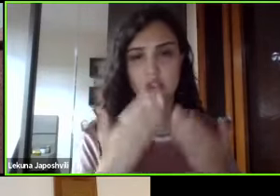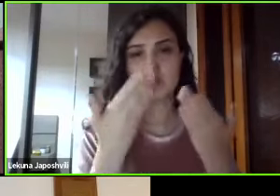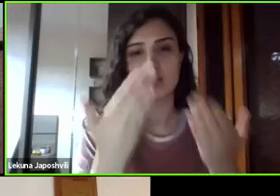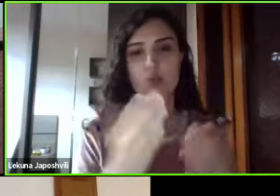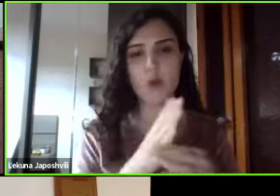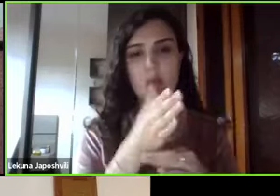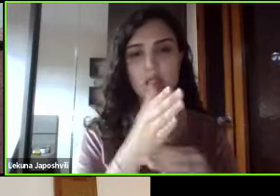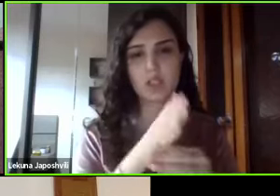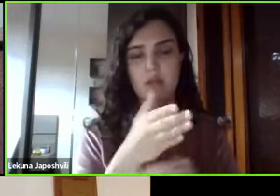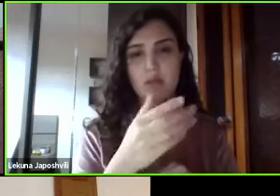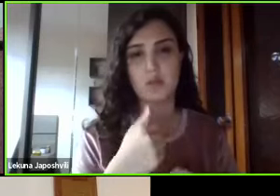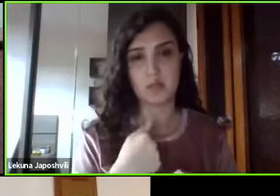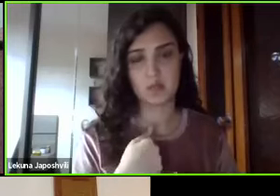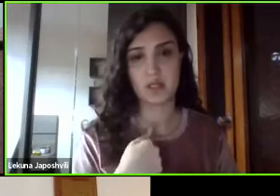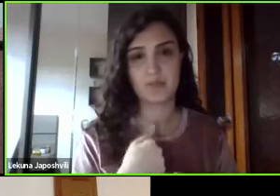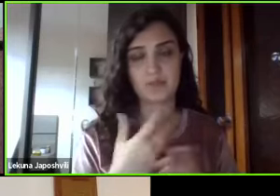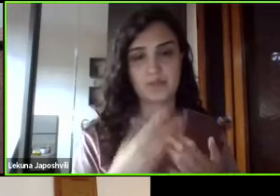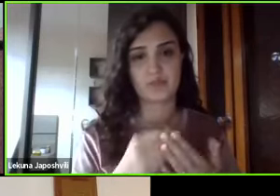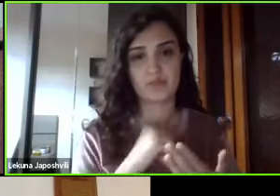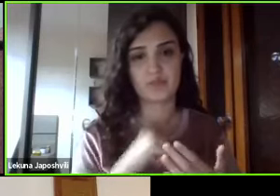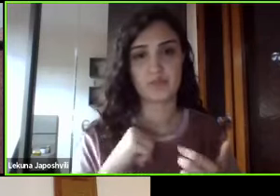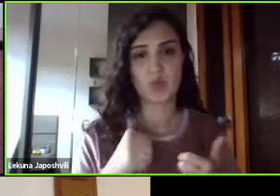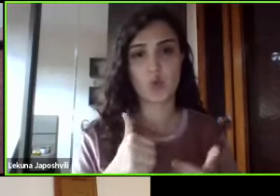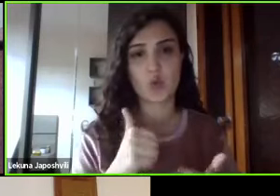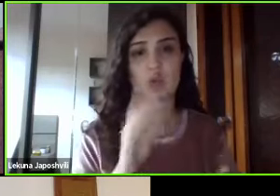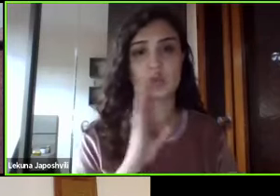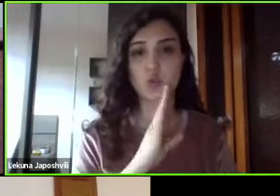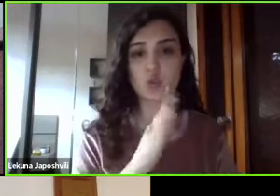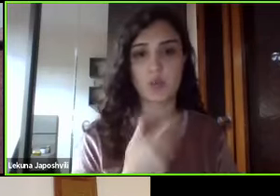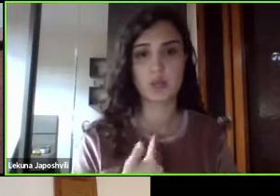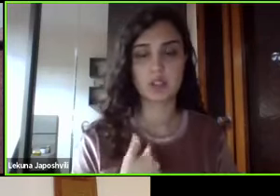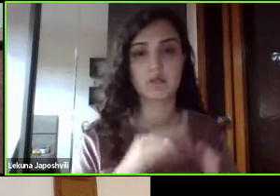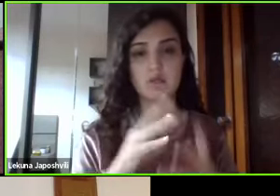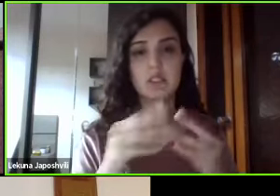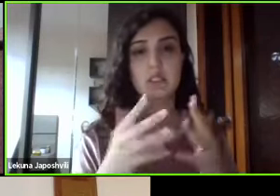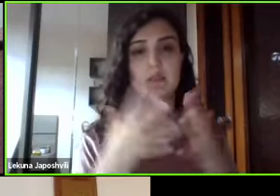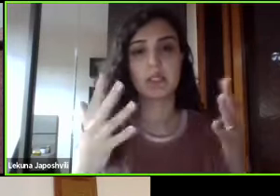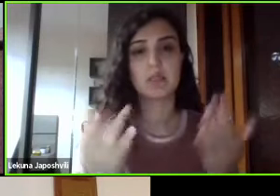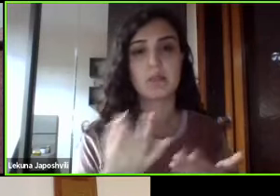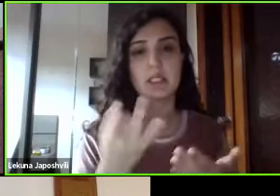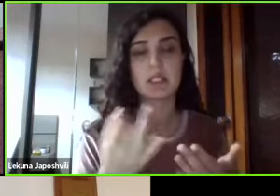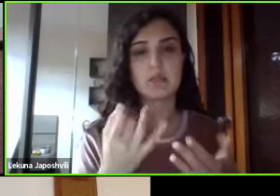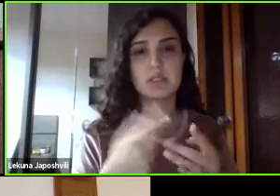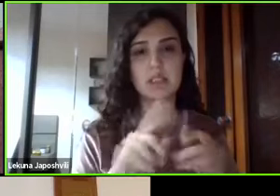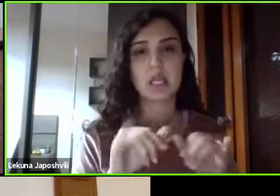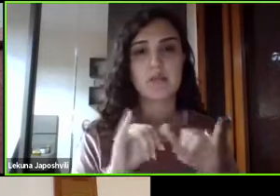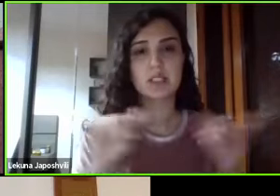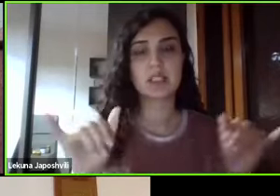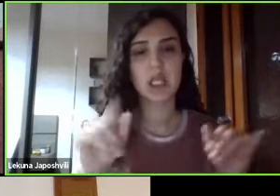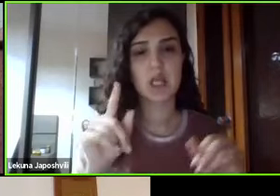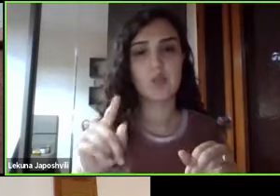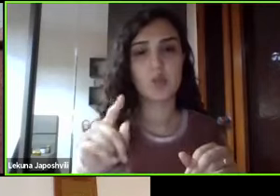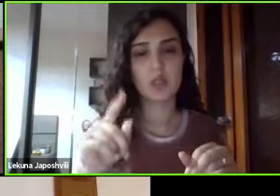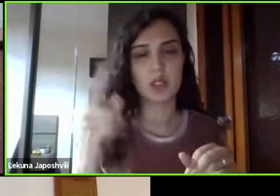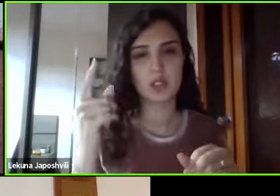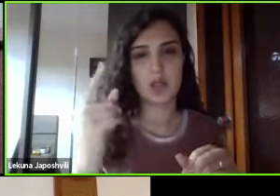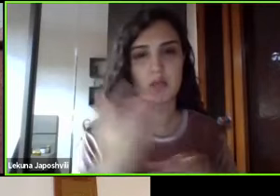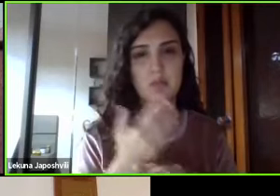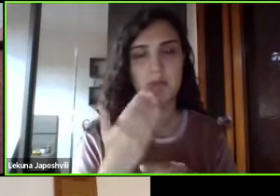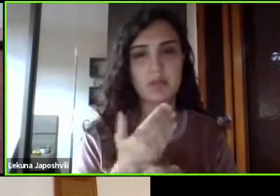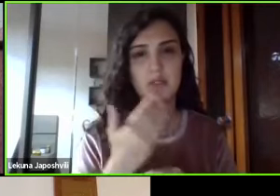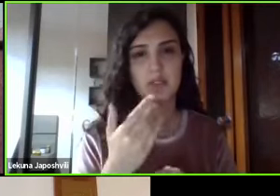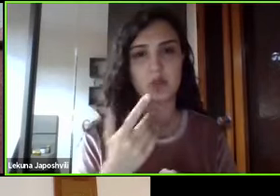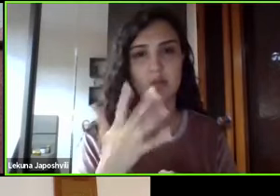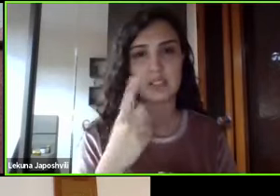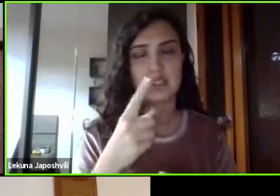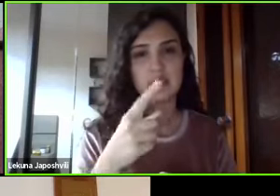მშობლები. აი მე მაგალითად როგორც შობელს ყველაზე მეტად მაინტერესებს ის გავრცელებული მითები, რომლის დამსხვრევაც